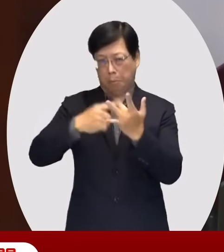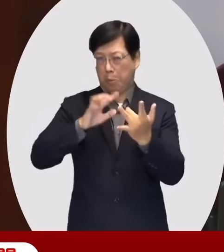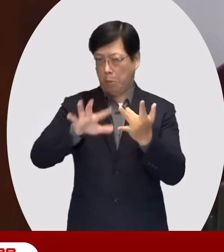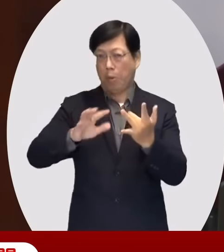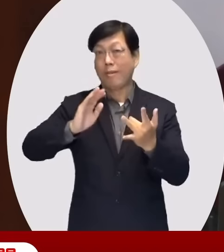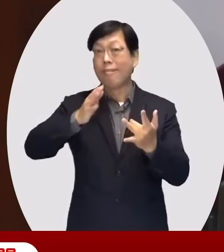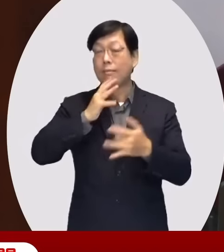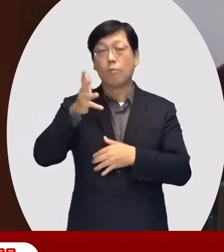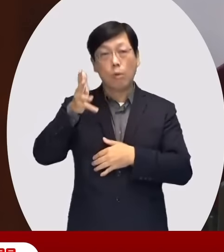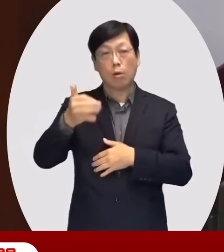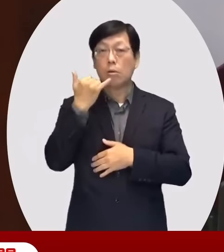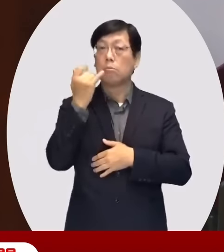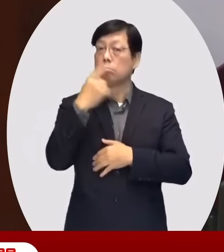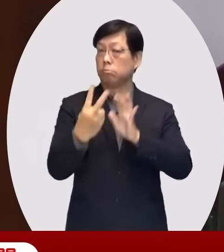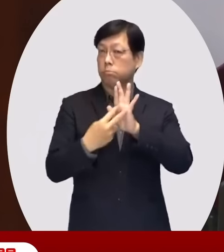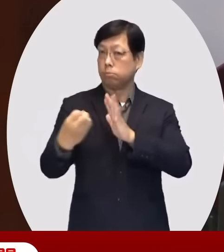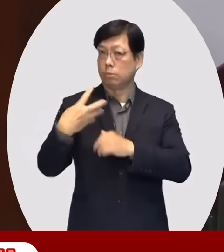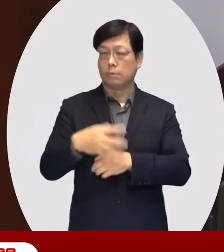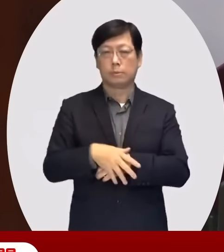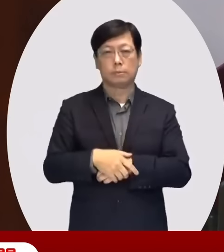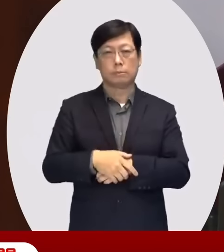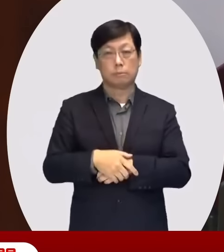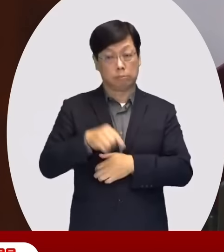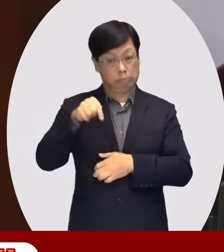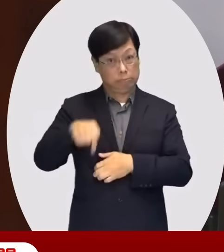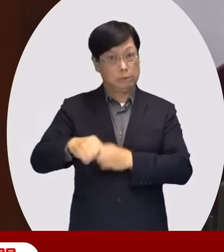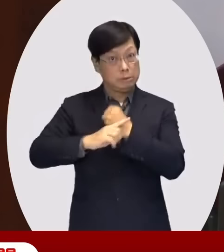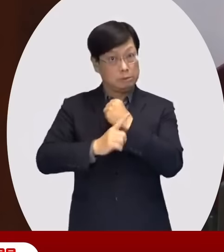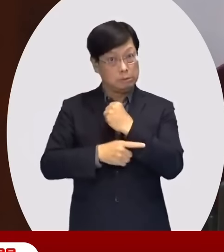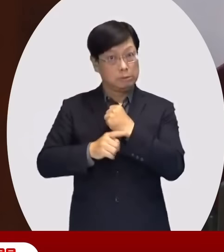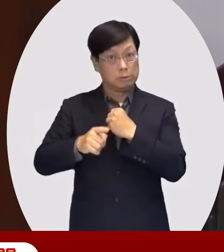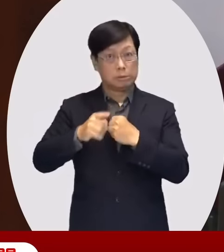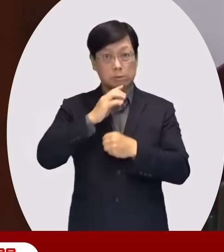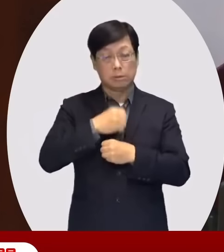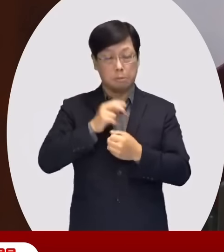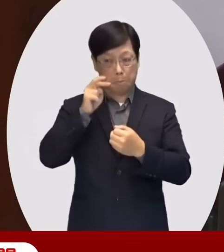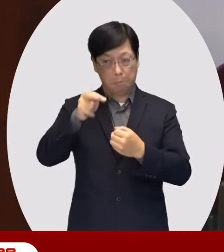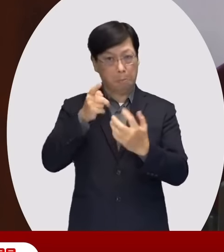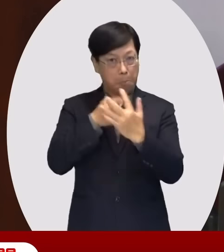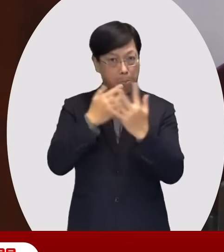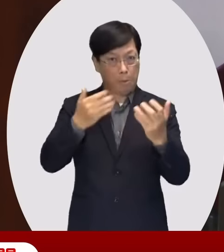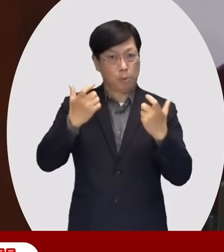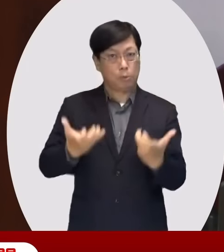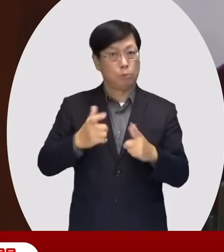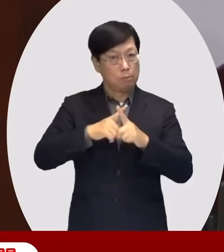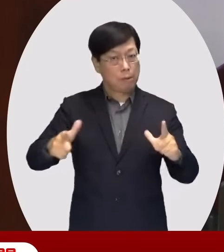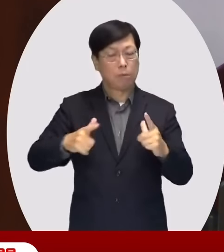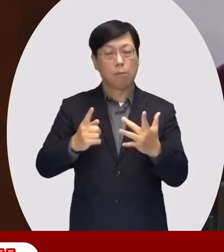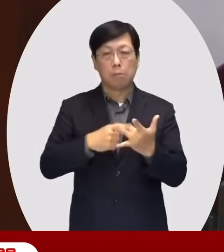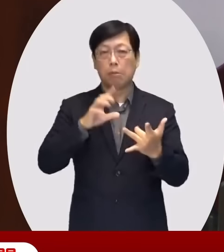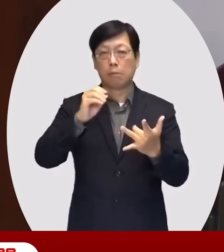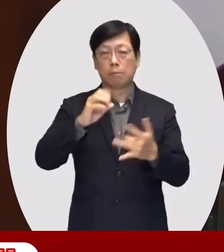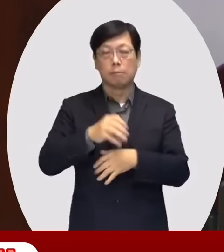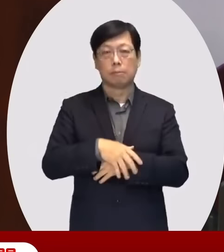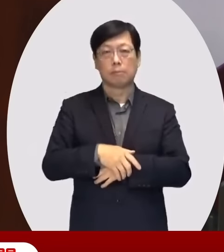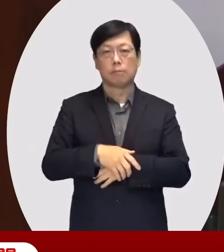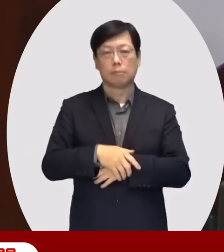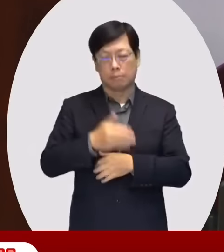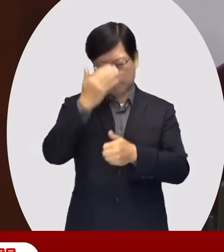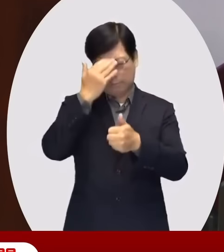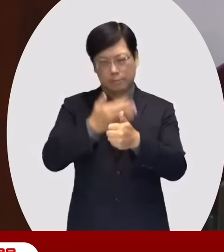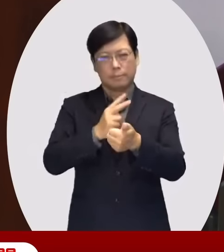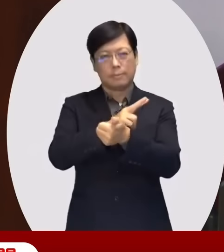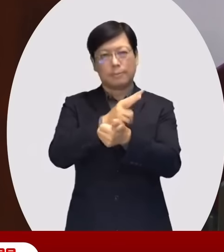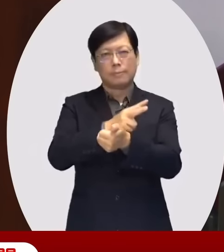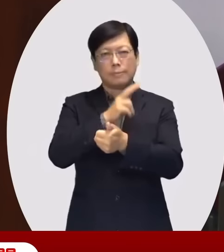的瑕疵，可是请问你能不能说细征法案有什么一望即知的重大瑕疵？这个也